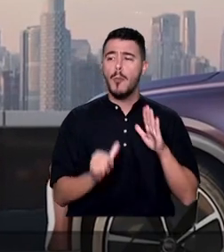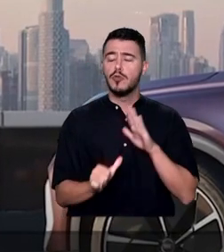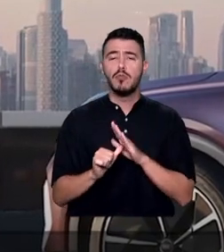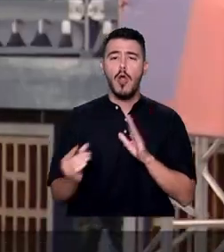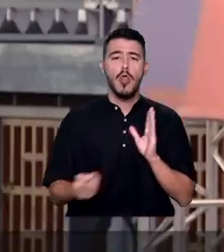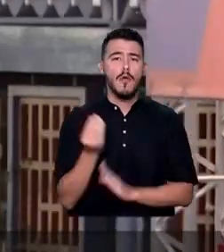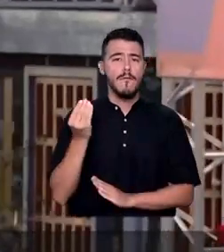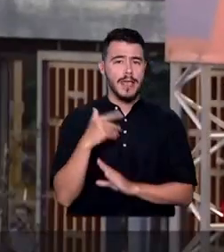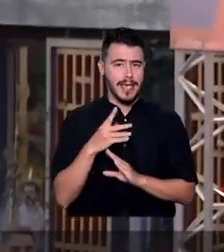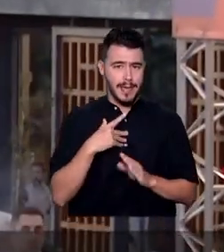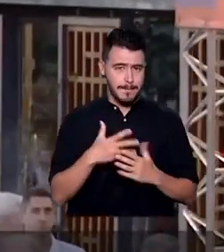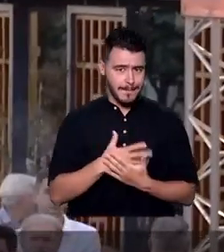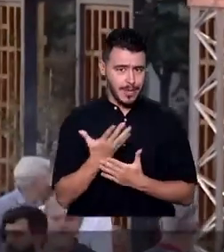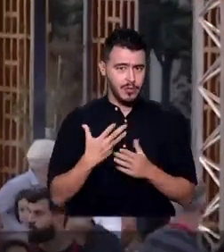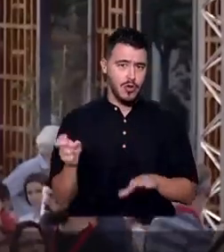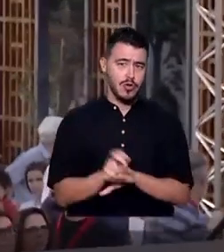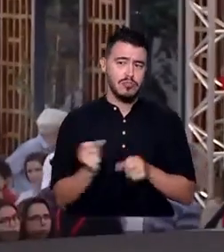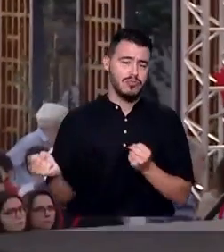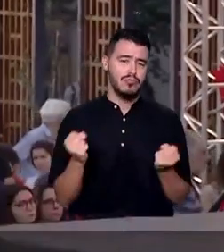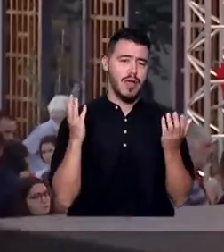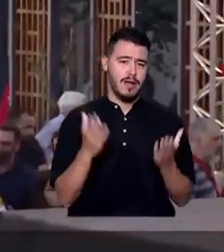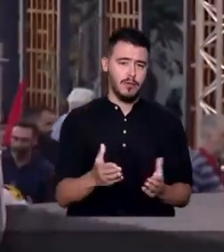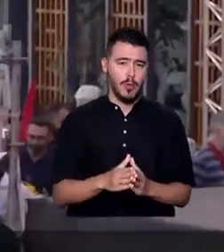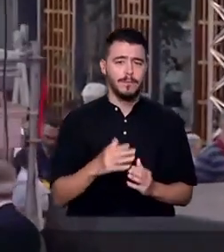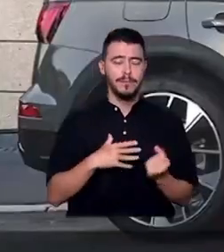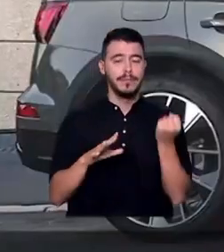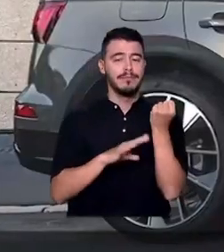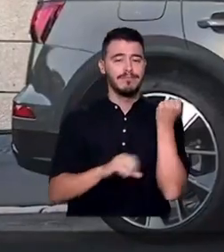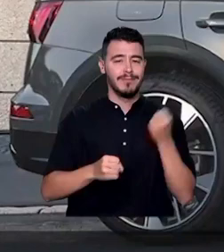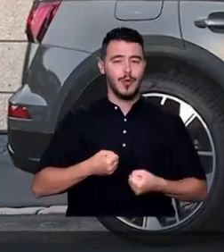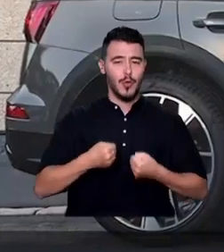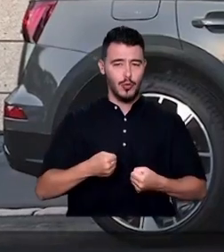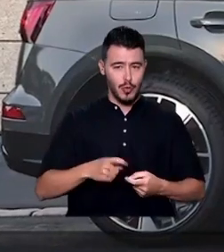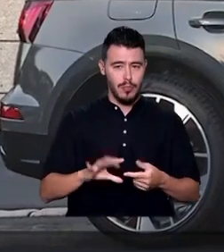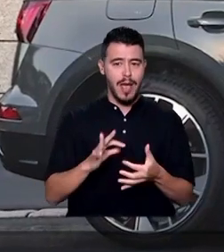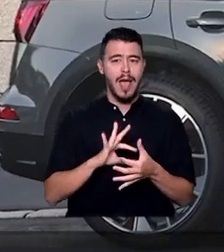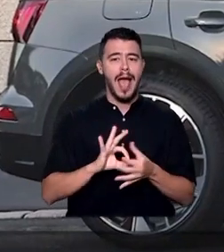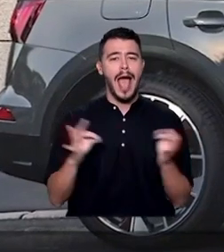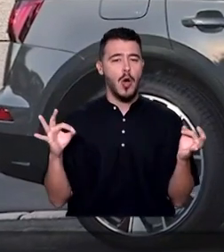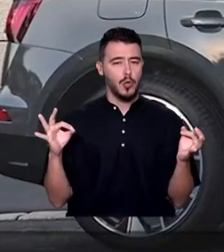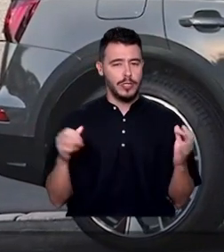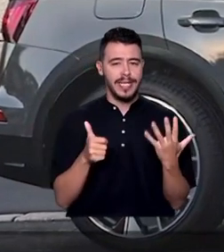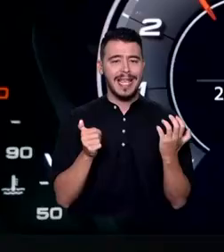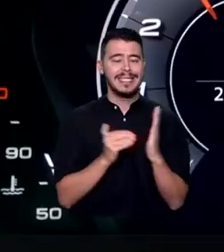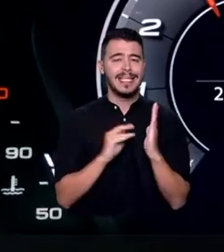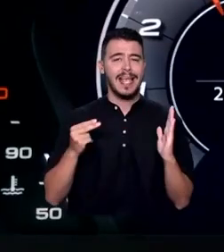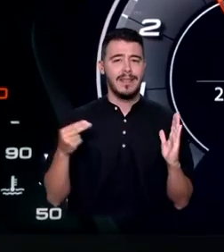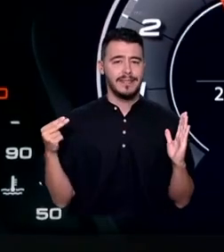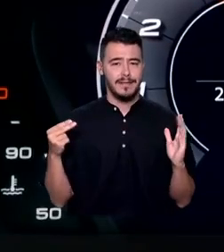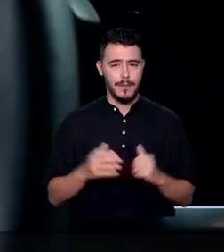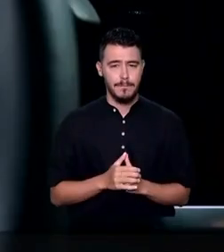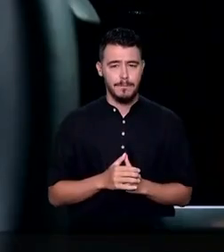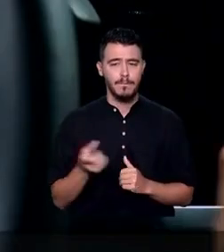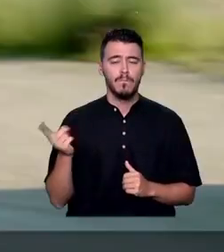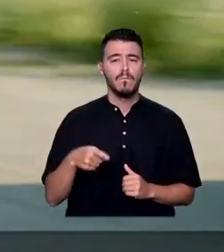πρόεδρος του ΠΑΣΟΚ. Ο Γενικός Γραμματέας του KKE Δημήτρης Κουτσούμπας πήρε Q5 των 60.000 ευρώ της Audi σε diesel έκδοση. Στα μικρότερα